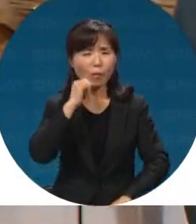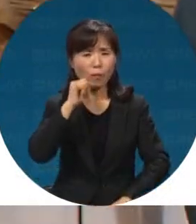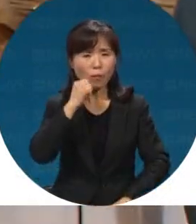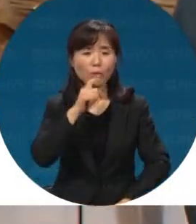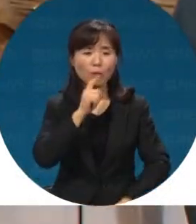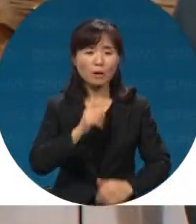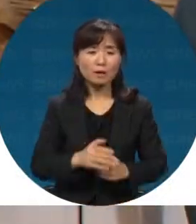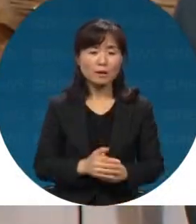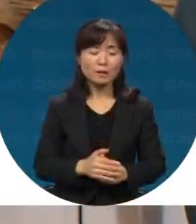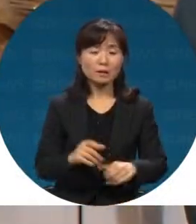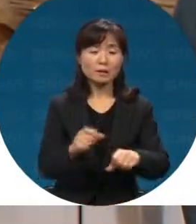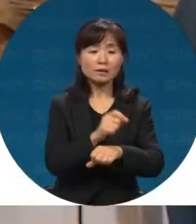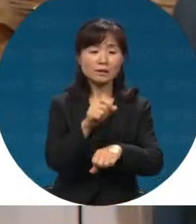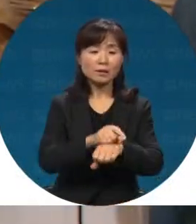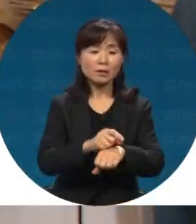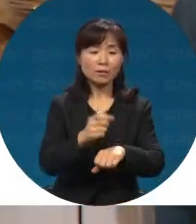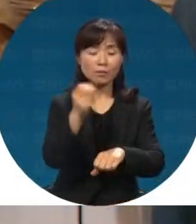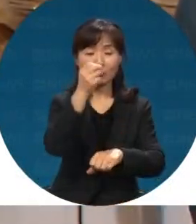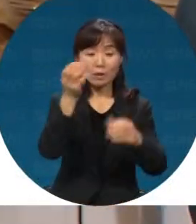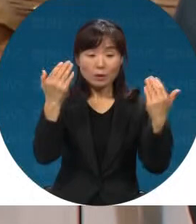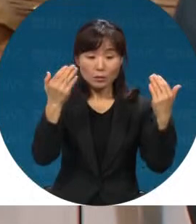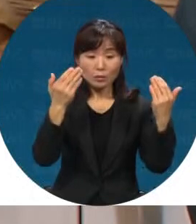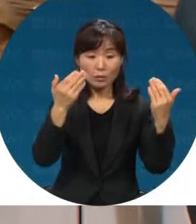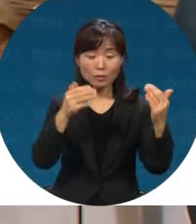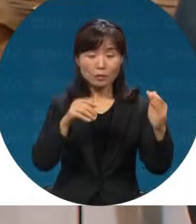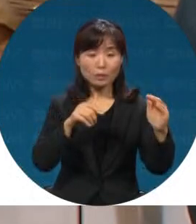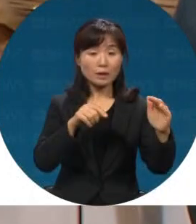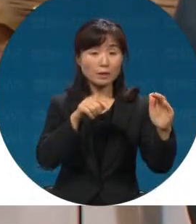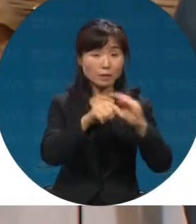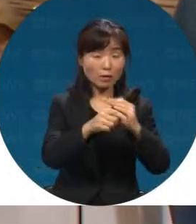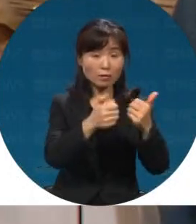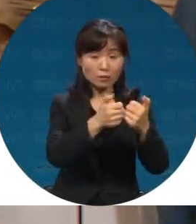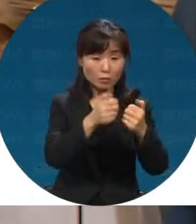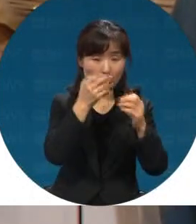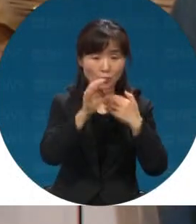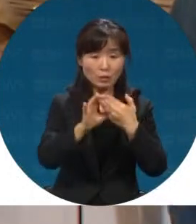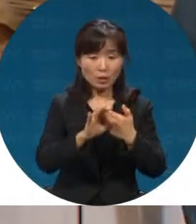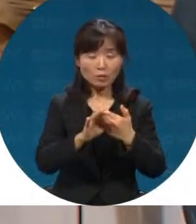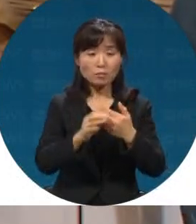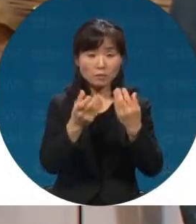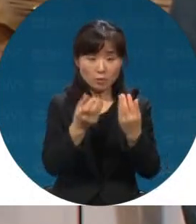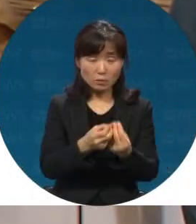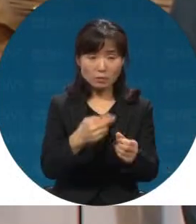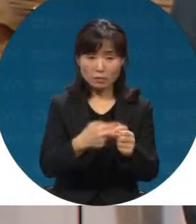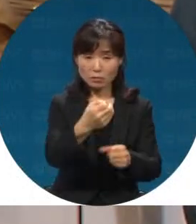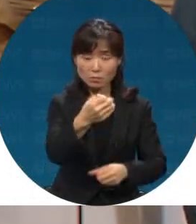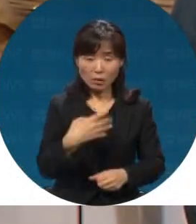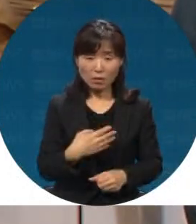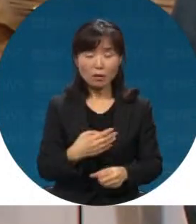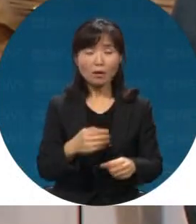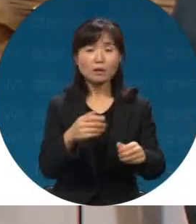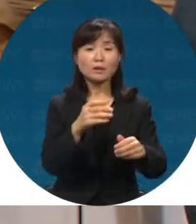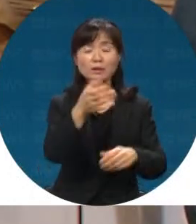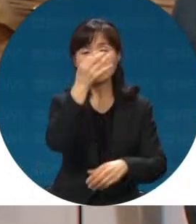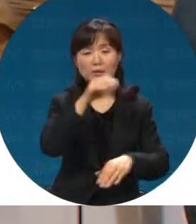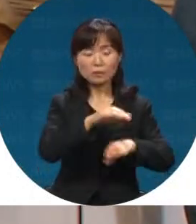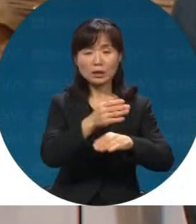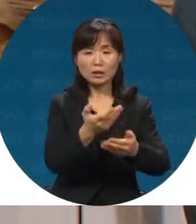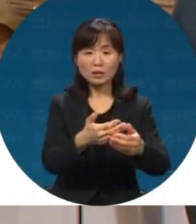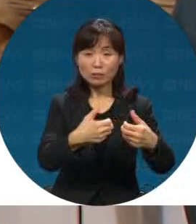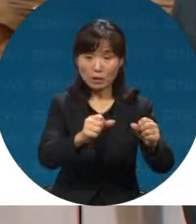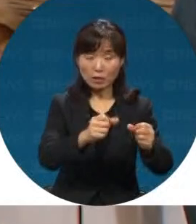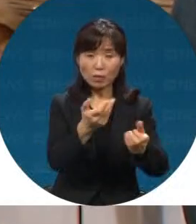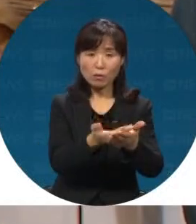데서 컨설팅 같은 거 가보면 거기서 선생님이 이런 이야기를 하세요 예를 들어 자동차로 고칠 수 있어 근데 시험을 쳐보면 그 시험 문제를